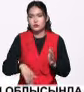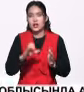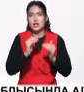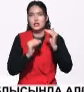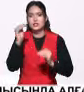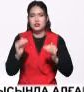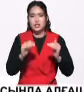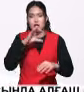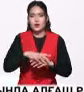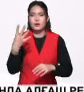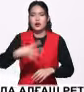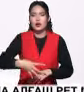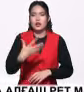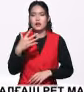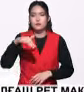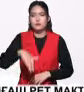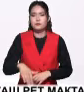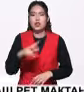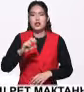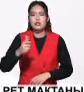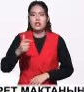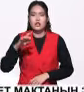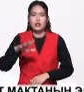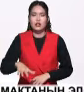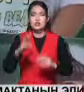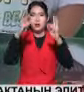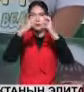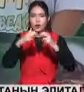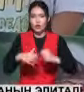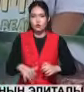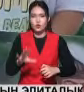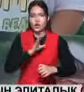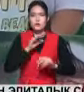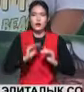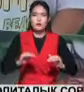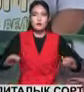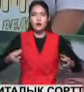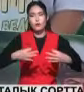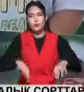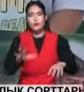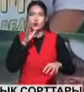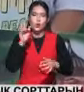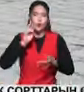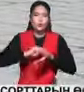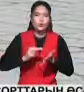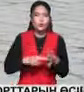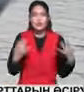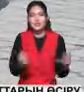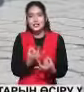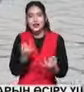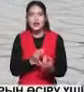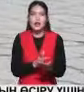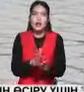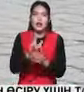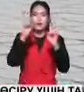берілді. 45 маусымдық лагерлерге мониторинг жүргізілді. Балалардың бос уақытын ұйымдастыру бір көзбен қарай салатын